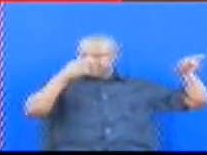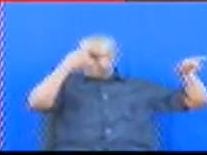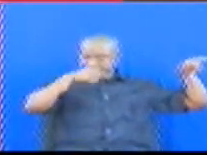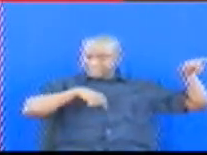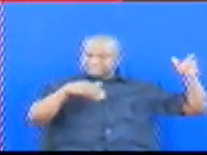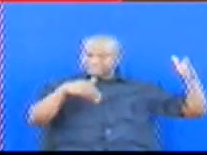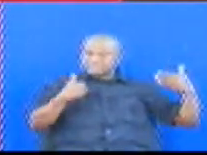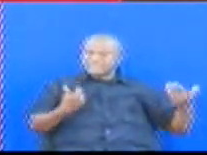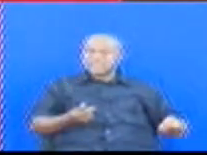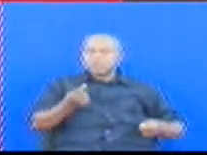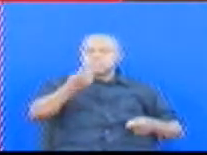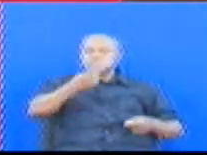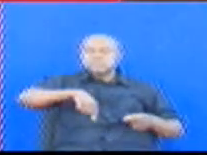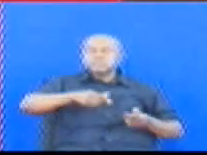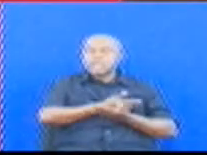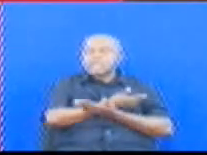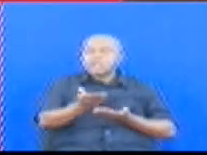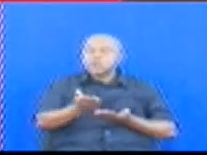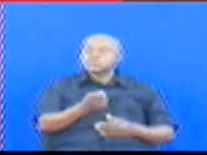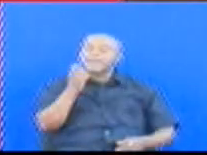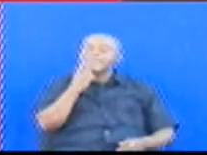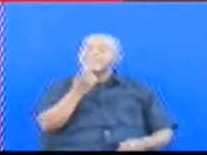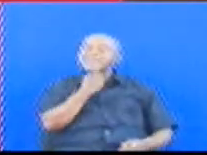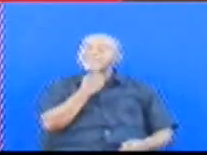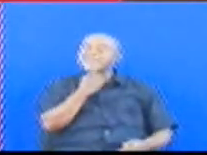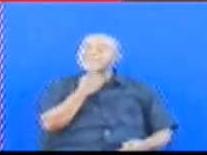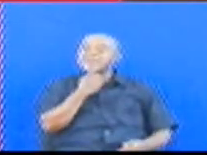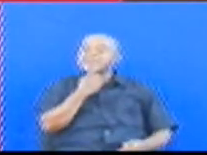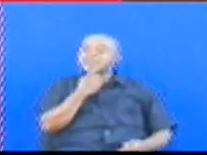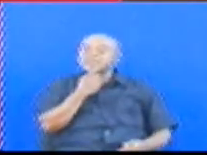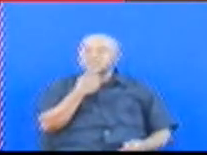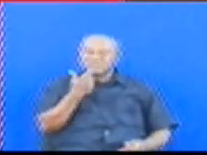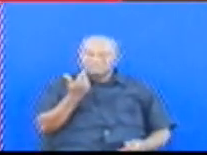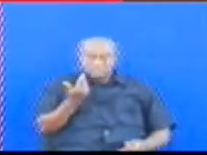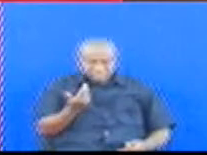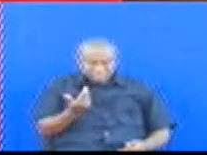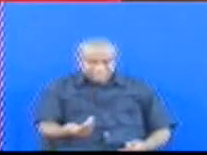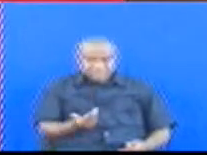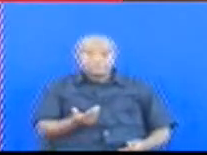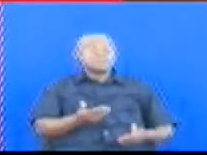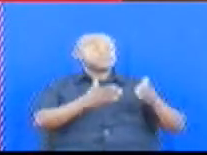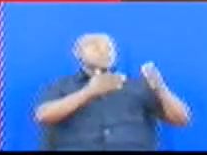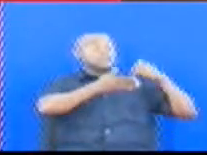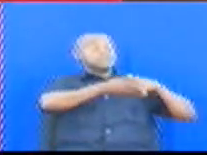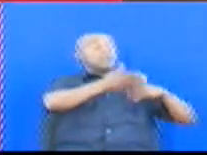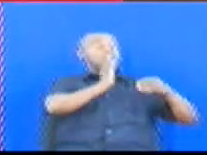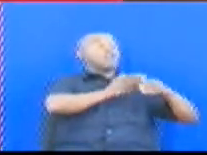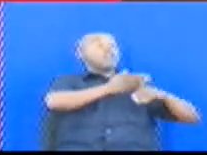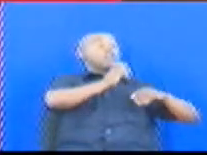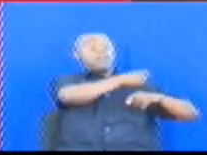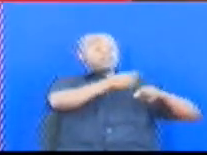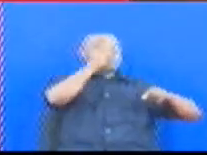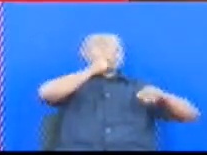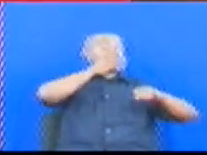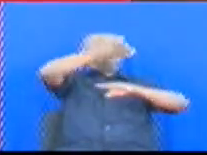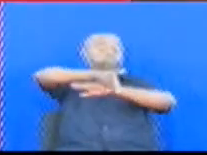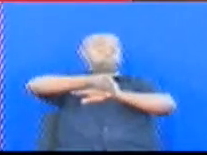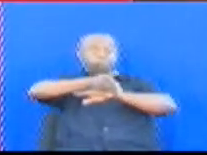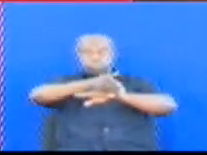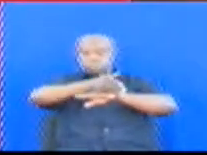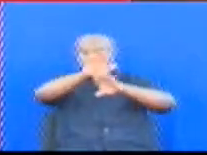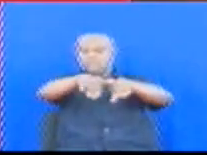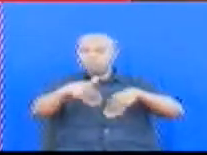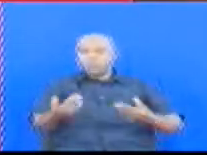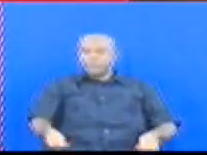bunge ubutu na kuonesha kwamba serikali au mkuu wa muhimili wa serikali anaweza kusimamia bunge. Leo